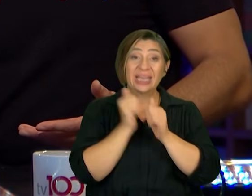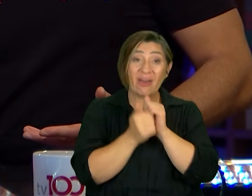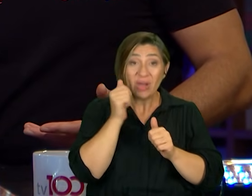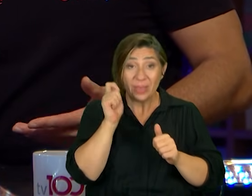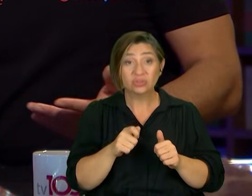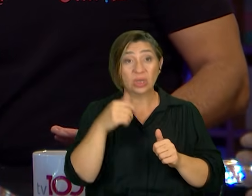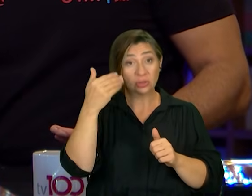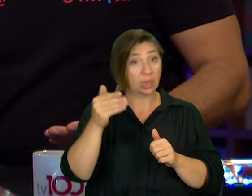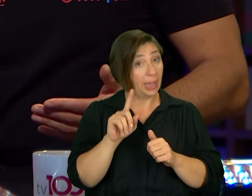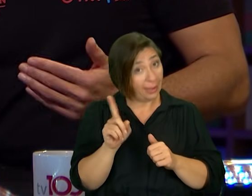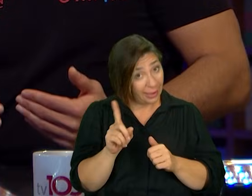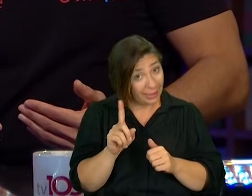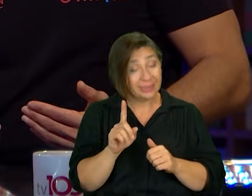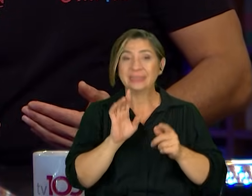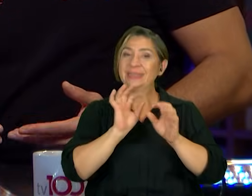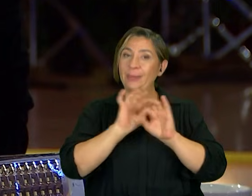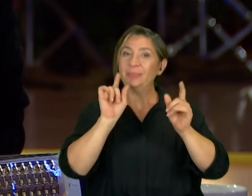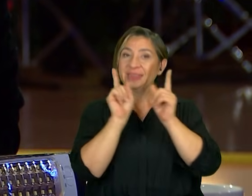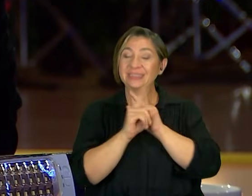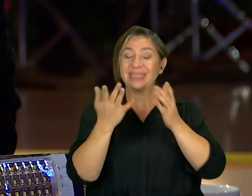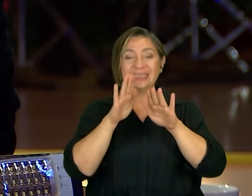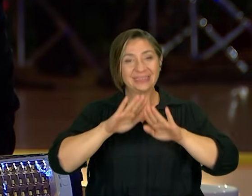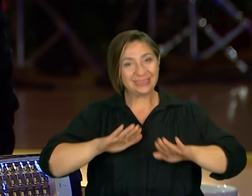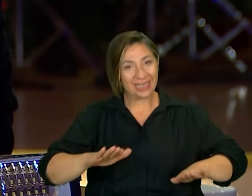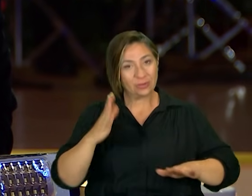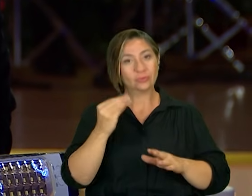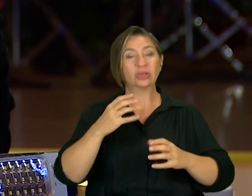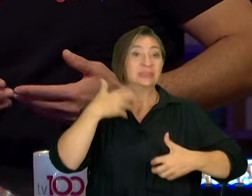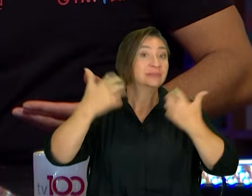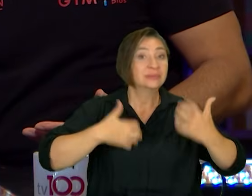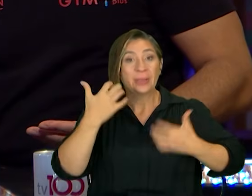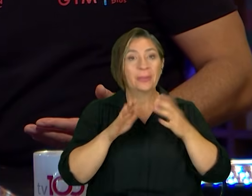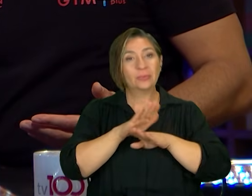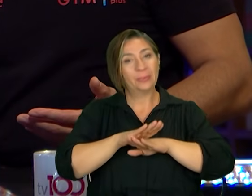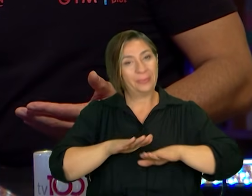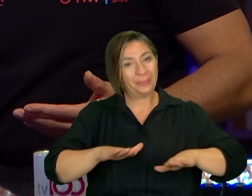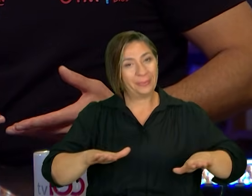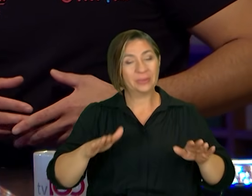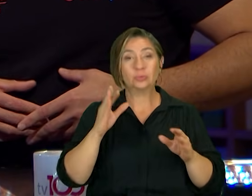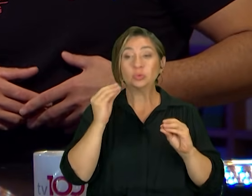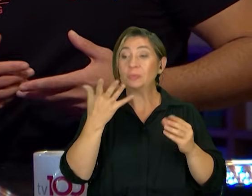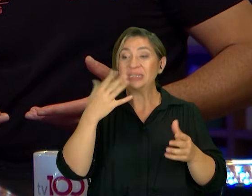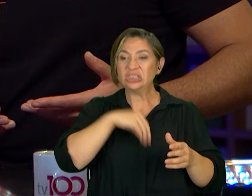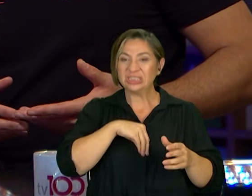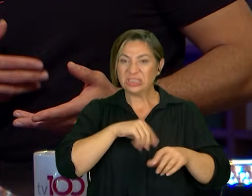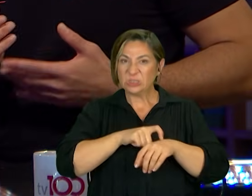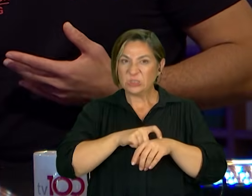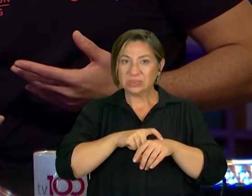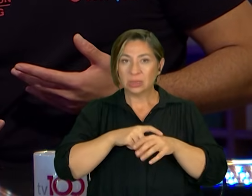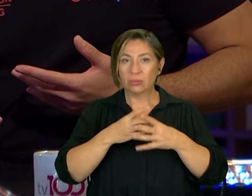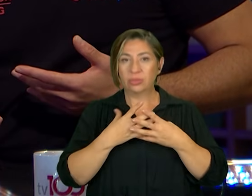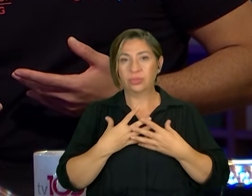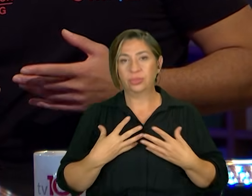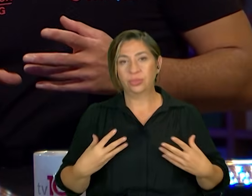mı edecek dışarıda? Hayır diyorum. Hayır. Aslında tam tersi. Daha sakin olacak. Hiperaktivitesi çözülecek. Çocuk belki içindeki şiddet duygusunu burada